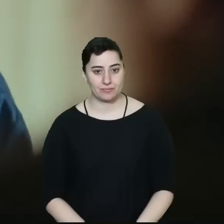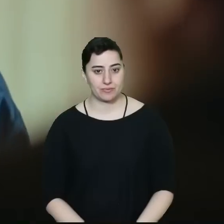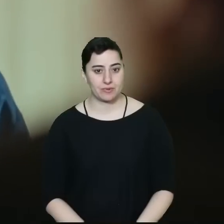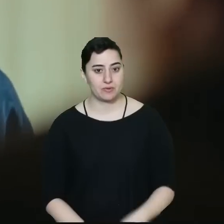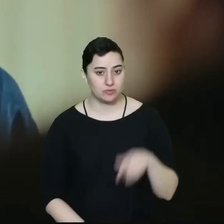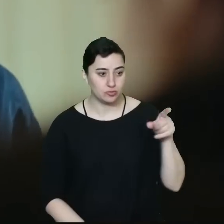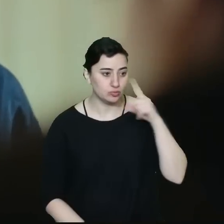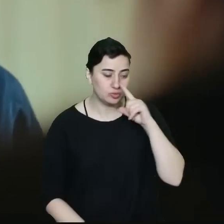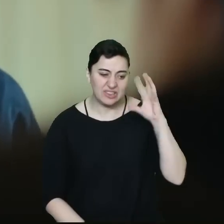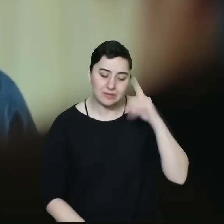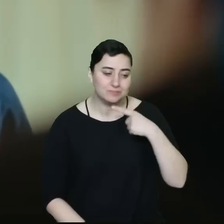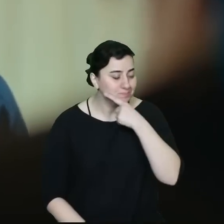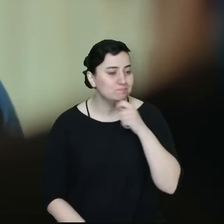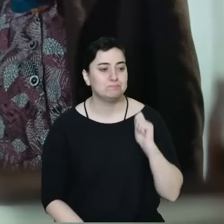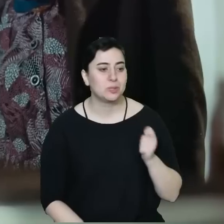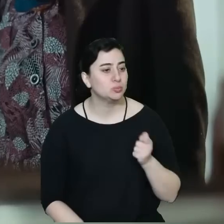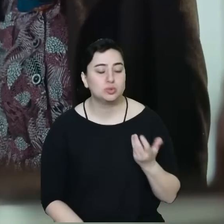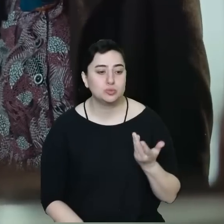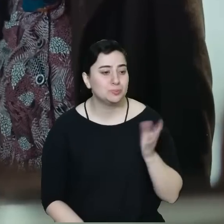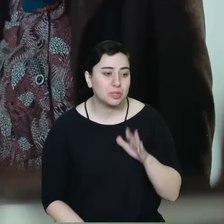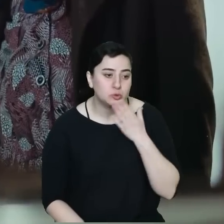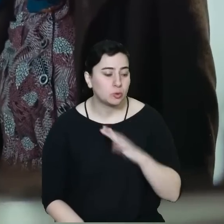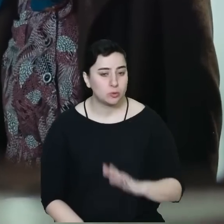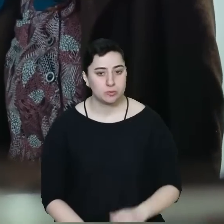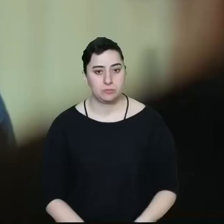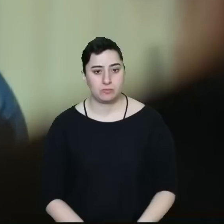O deli müdüre mecbur katlanacağım, anladın? Mecbur.